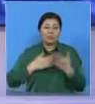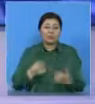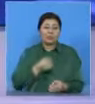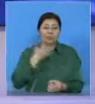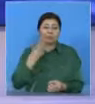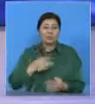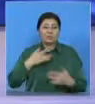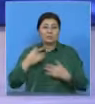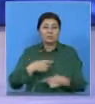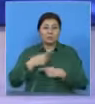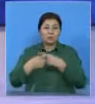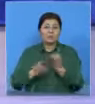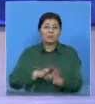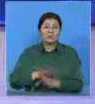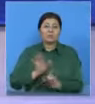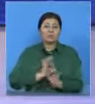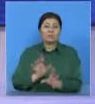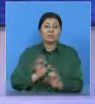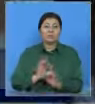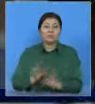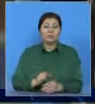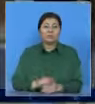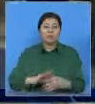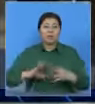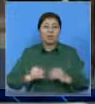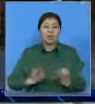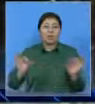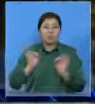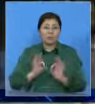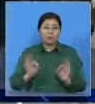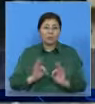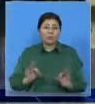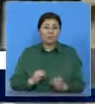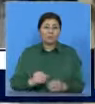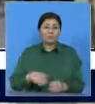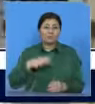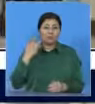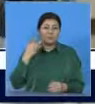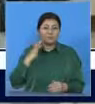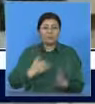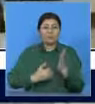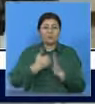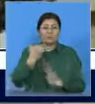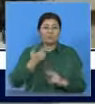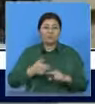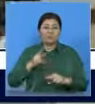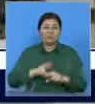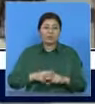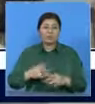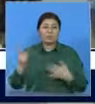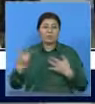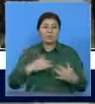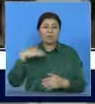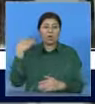туралы келесі бейнематериалда. Жалпы өнерде талғам мен талап қашанда жоғары, ал аталған